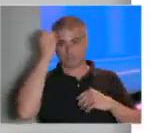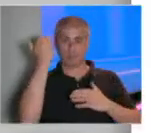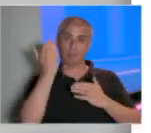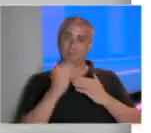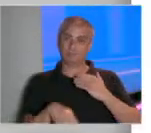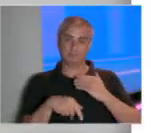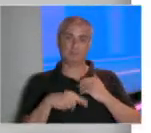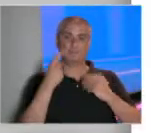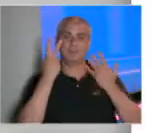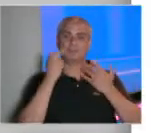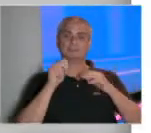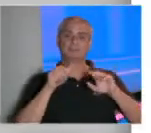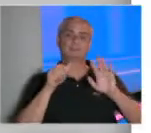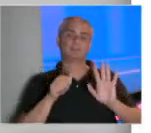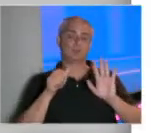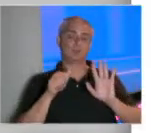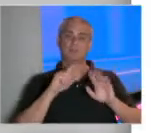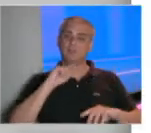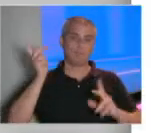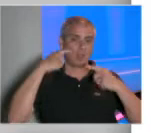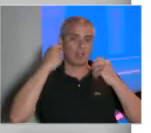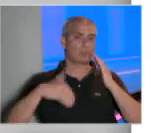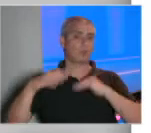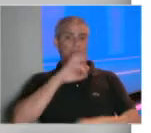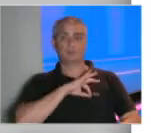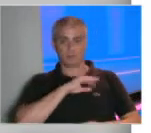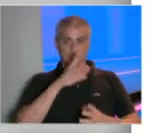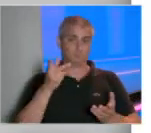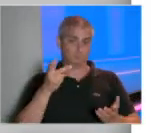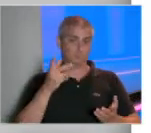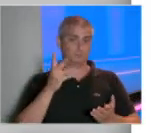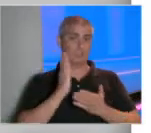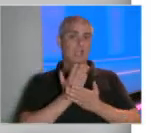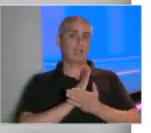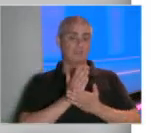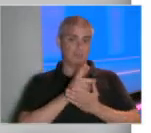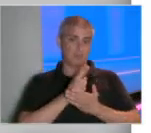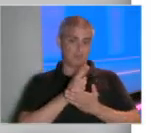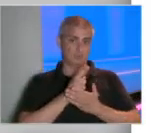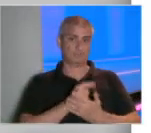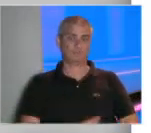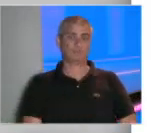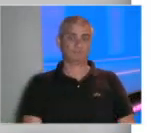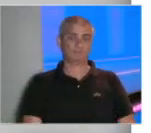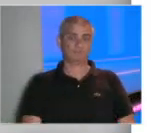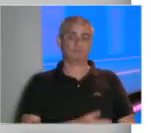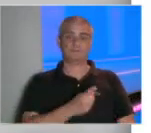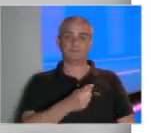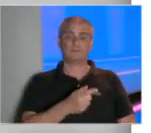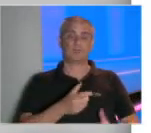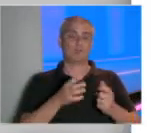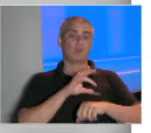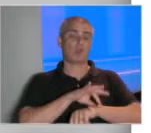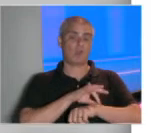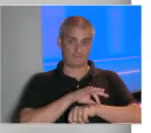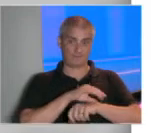תסתיים ב-20 ביוני, בכל החינוך העל יסודי, כלומר, בתיכונים ובחטיבות העליונות. נוסף לסקטור הרופאים